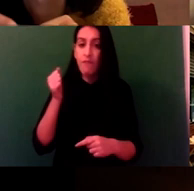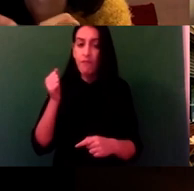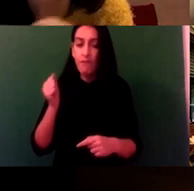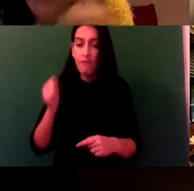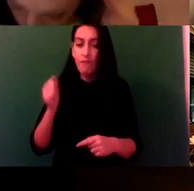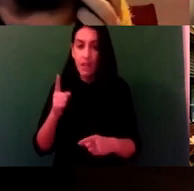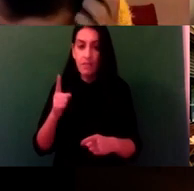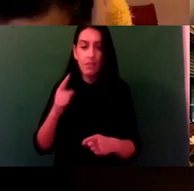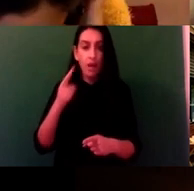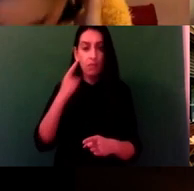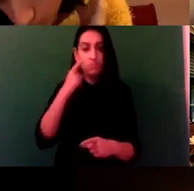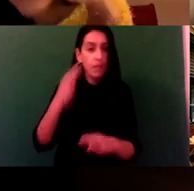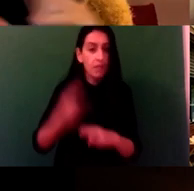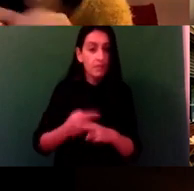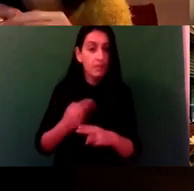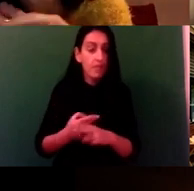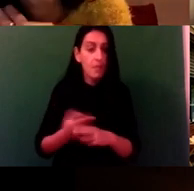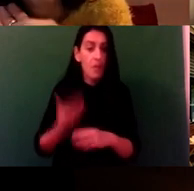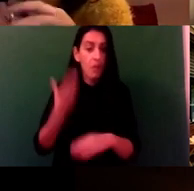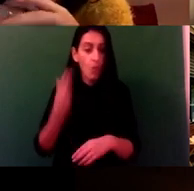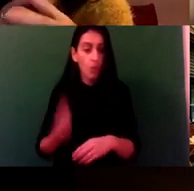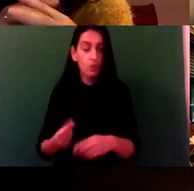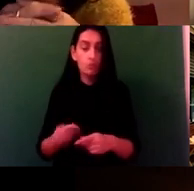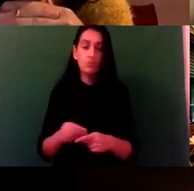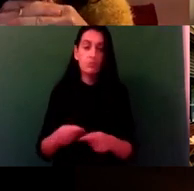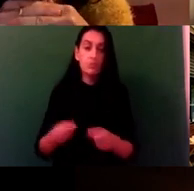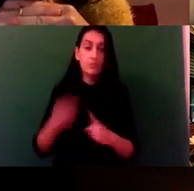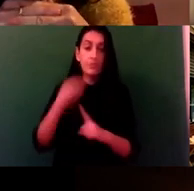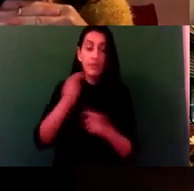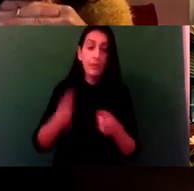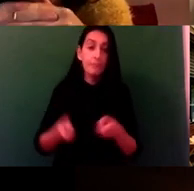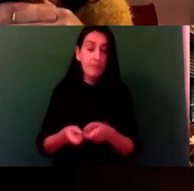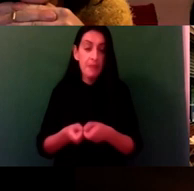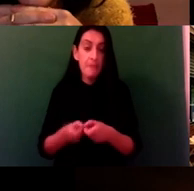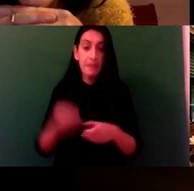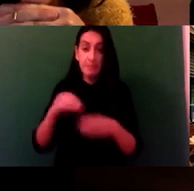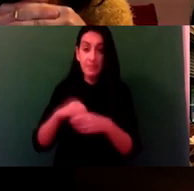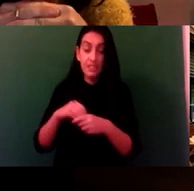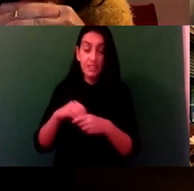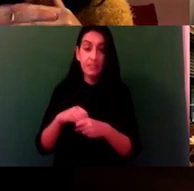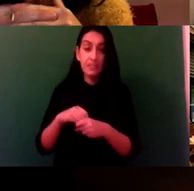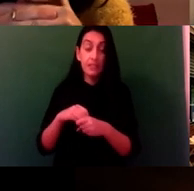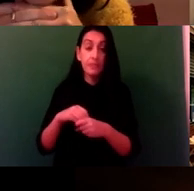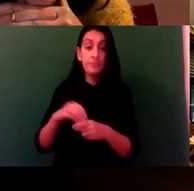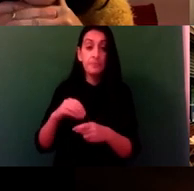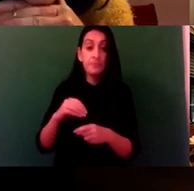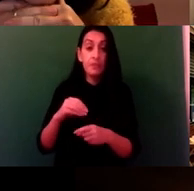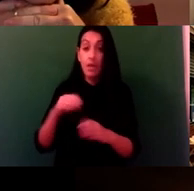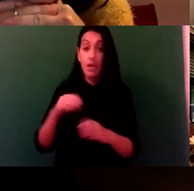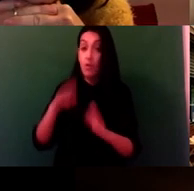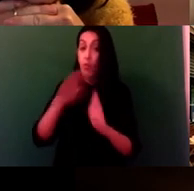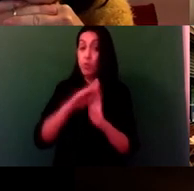İBB'nin içerisindeki birimlerden bahsediyoruz burada örneğin, yani bakanlık vesaire söz konusu dahi değil ama o birimler